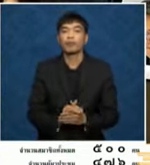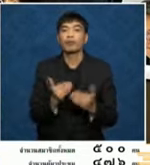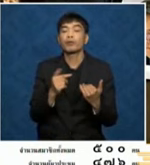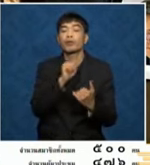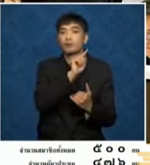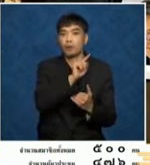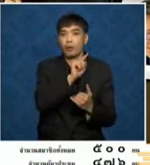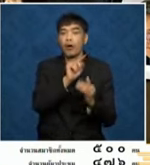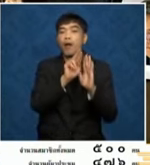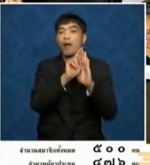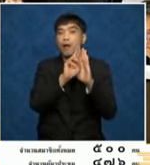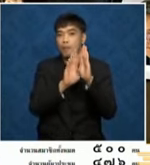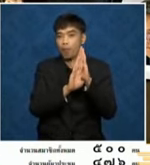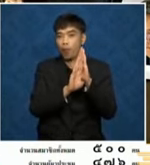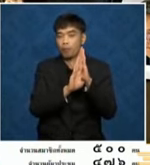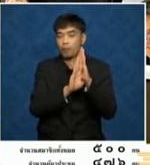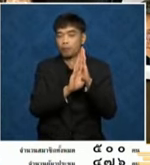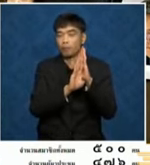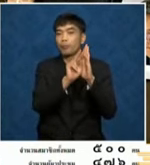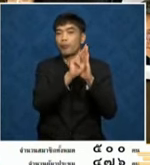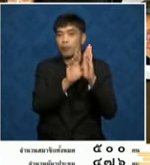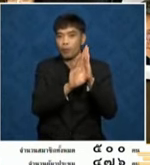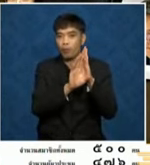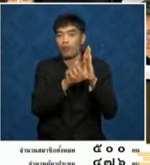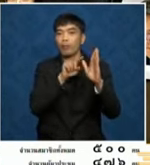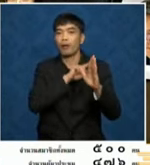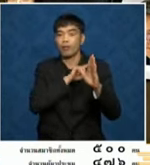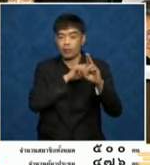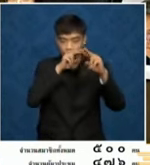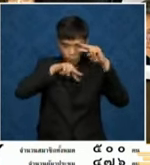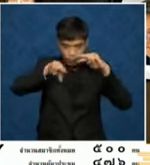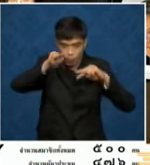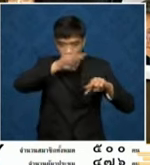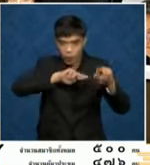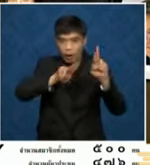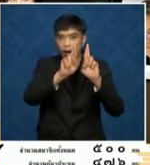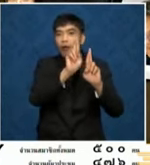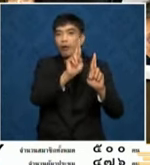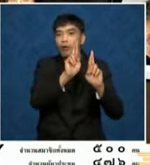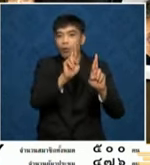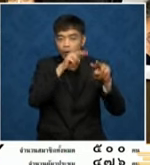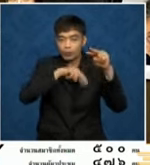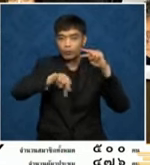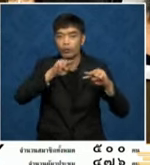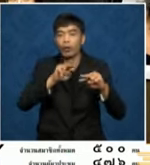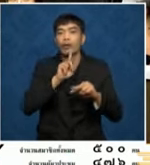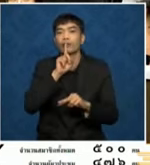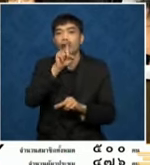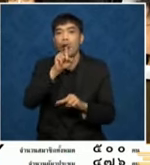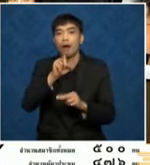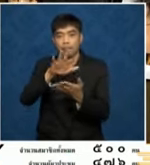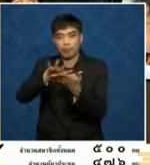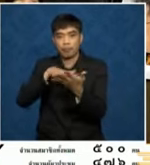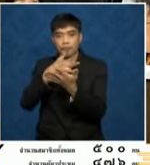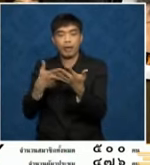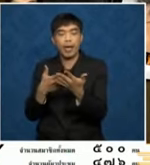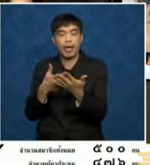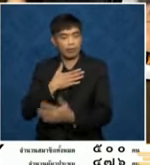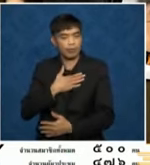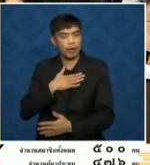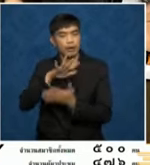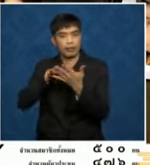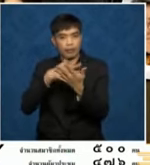บให้มีประสิทธิภาพในการเฝ้าระวังแต่ผมอยากจะทราบครับว่าเรามีแผนบูรณาการผมถามว่า